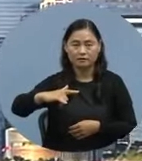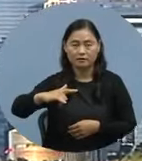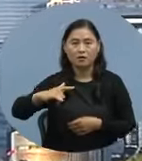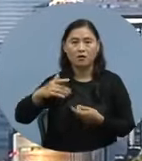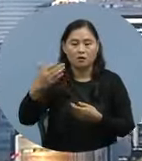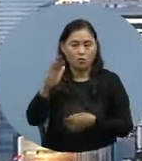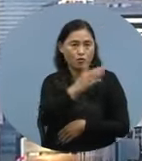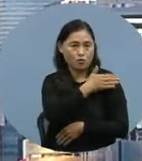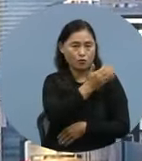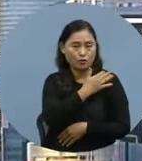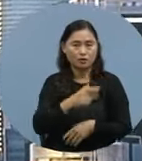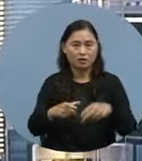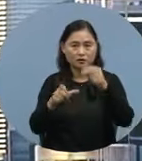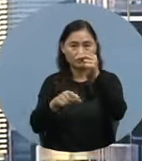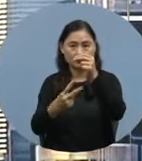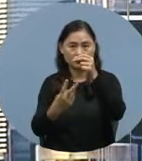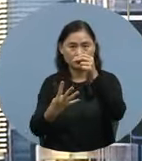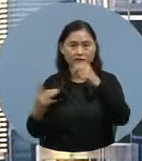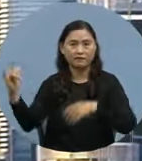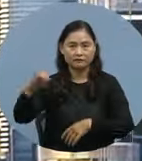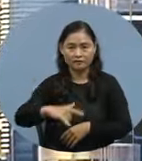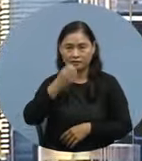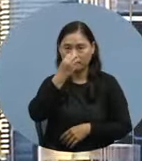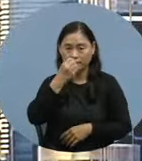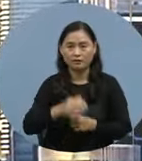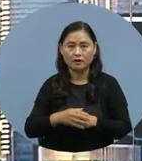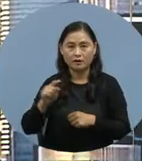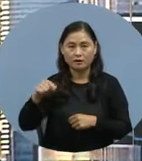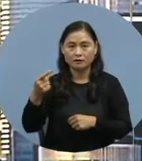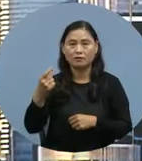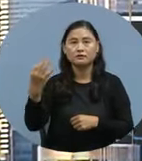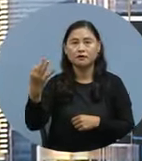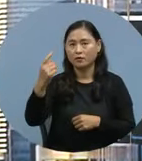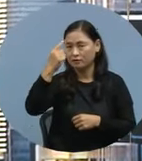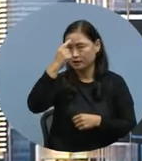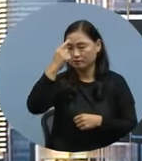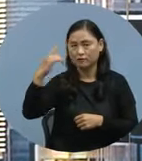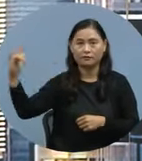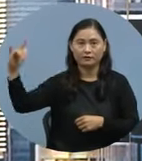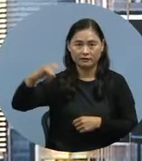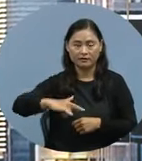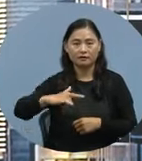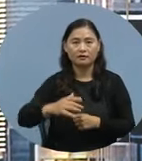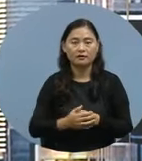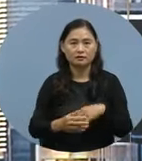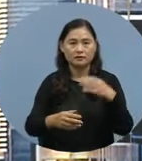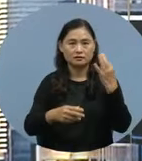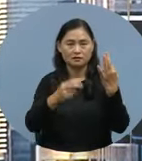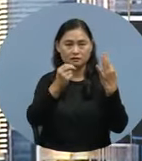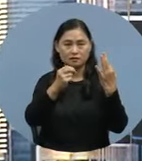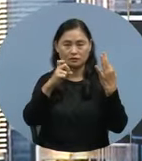輸入性嘅外佣啦。咁佢7月24日到港。另外有3位就係印度翻嚟嘅啦，咁就係